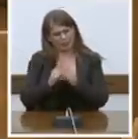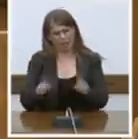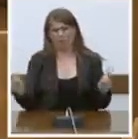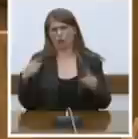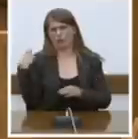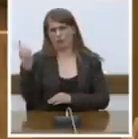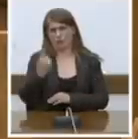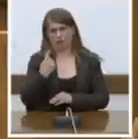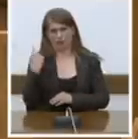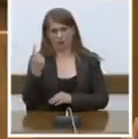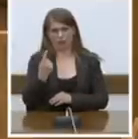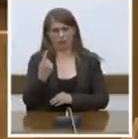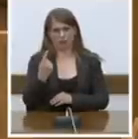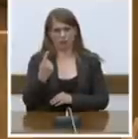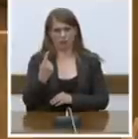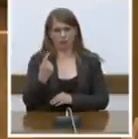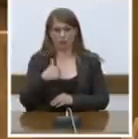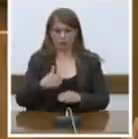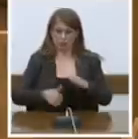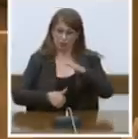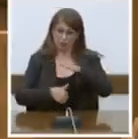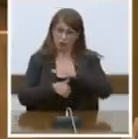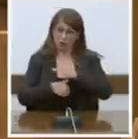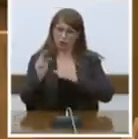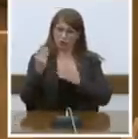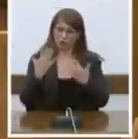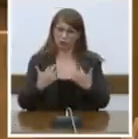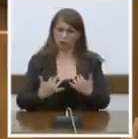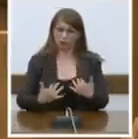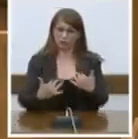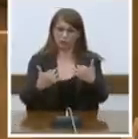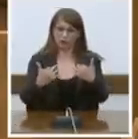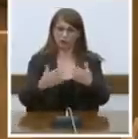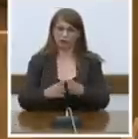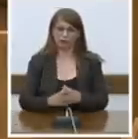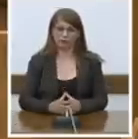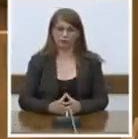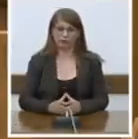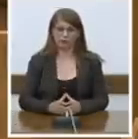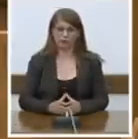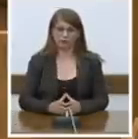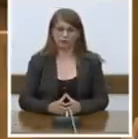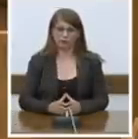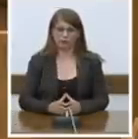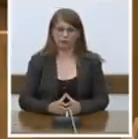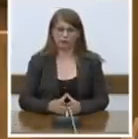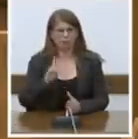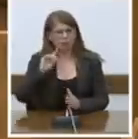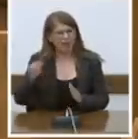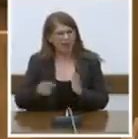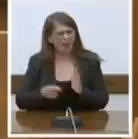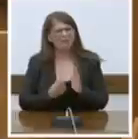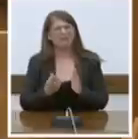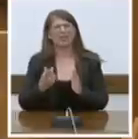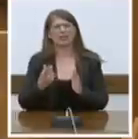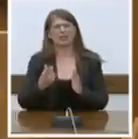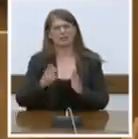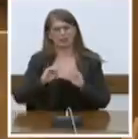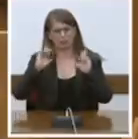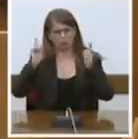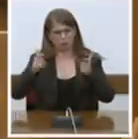συνθήκες, ως πρόεδρος της Βουλής, στη θύελλα της παραβίασης της δημοκρατικής εντολής